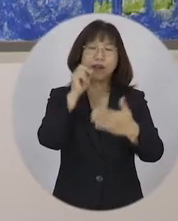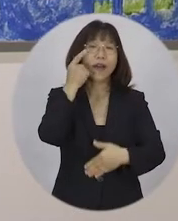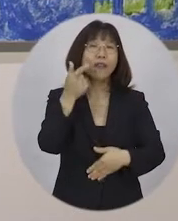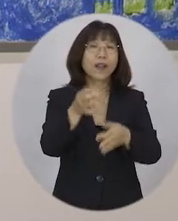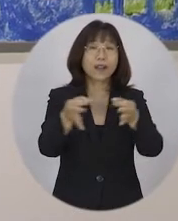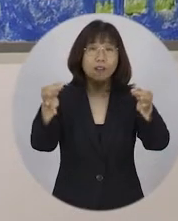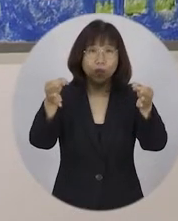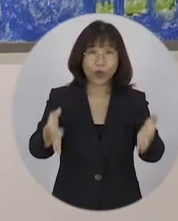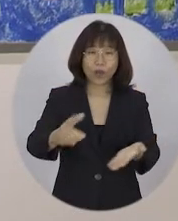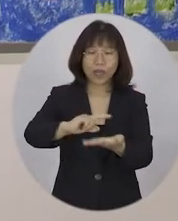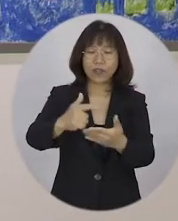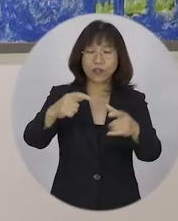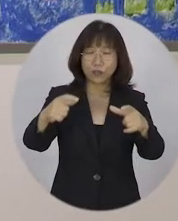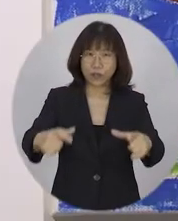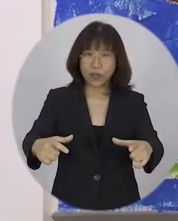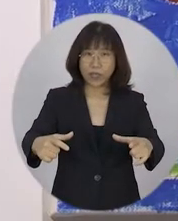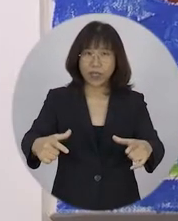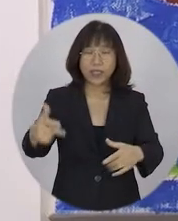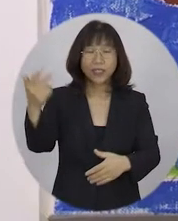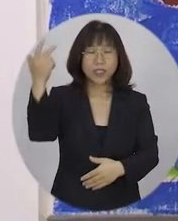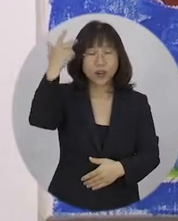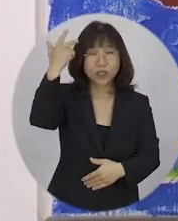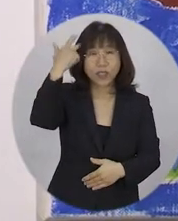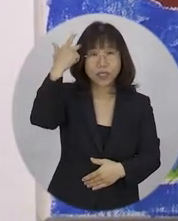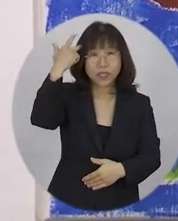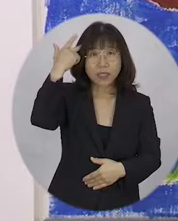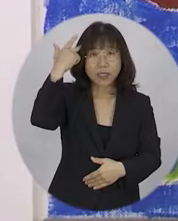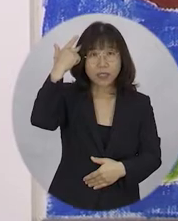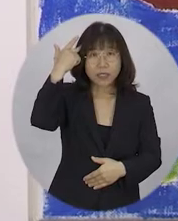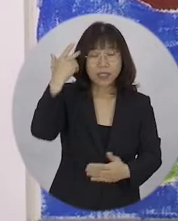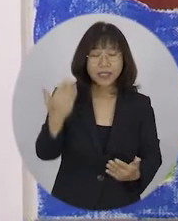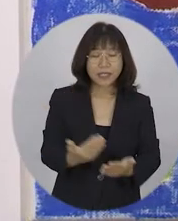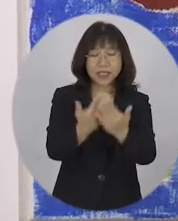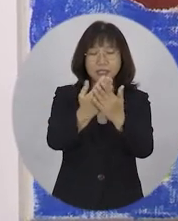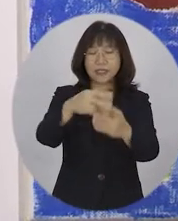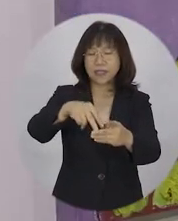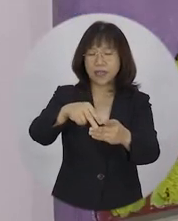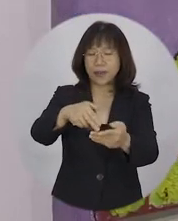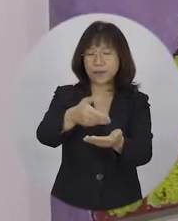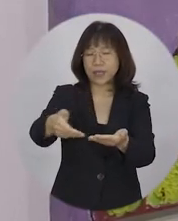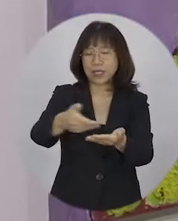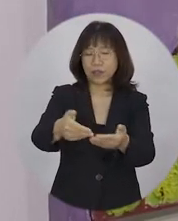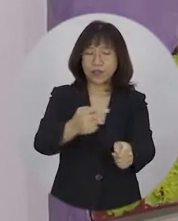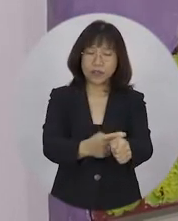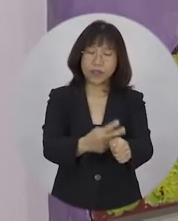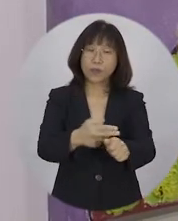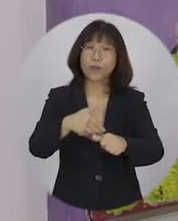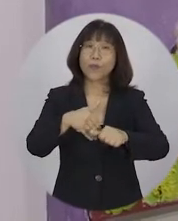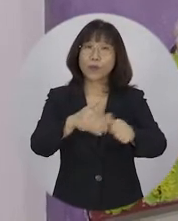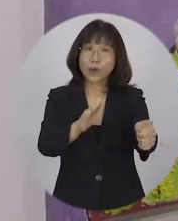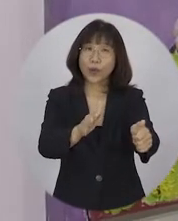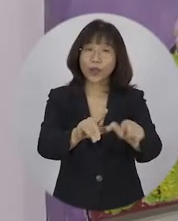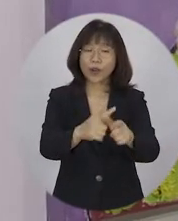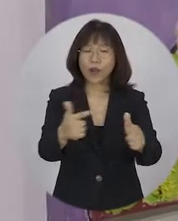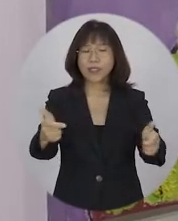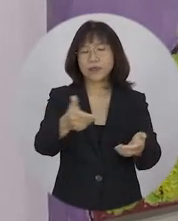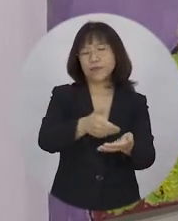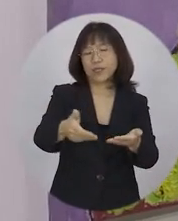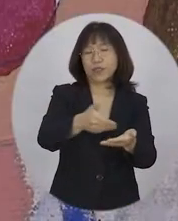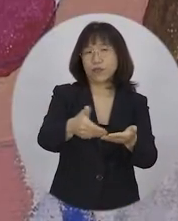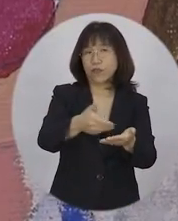지난 9월 한 달 동안 강서구 내에 있는 정신건강증진시설에 미술강사를 파견해 다양한 작품을